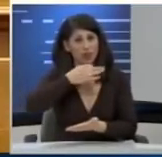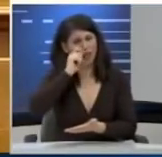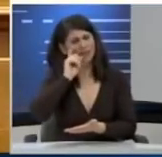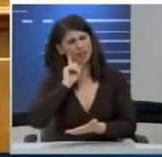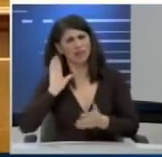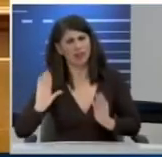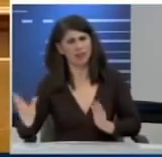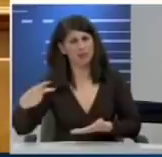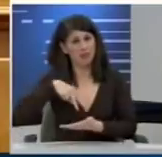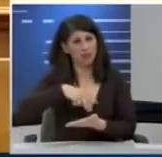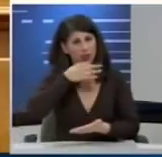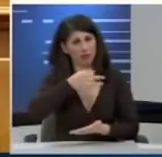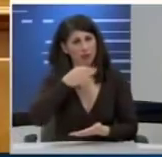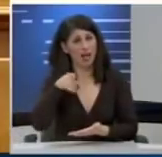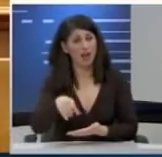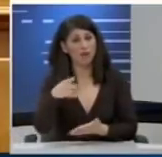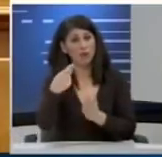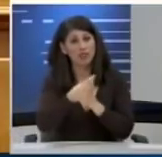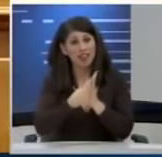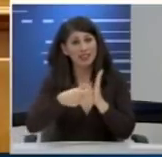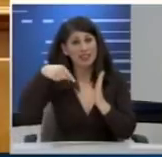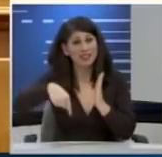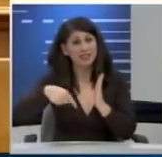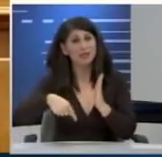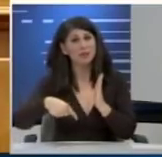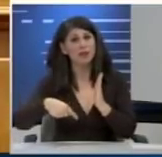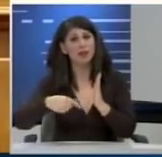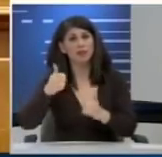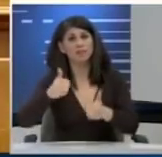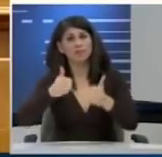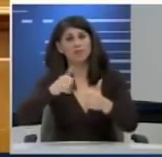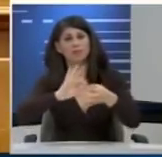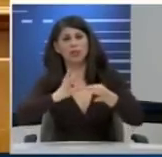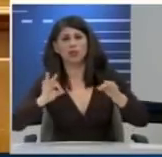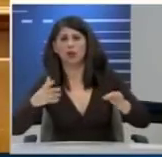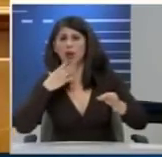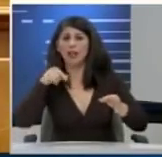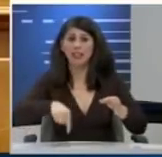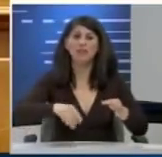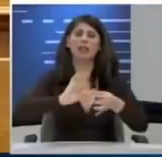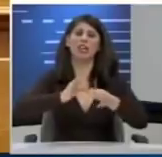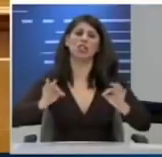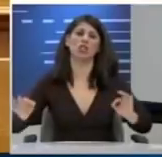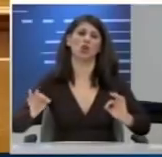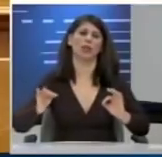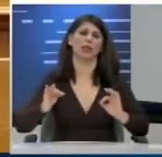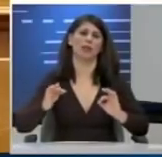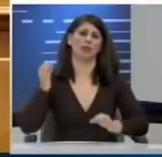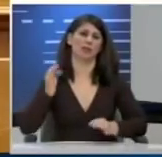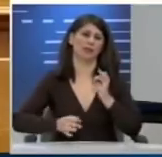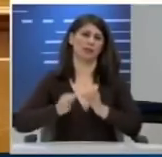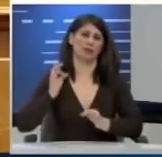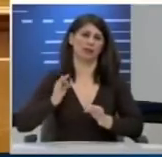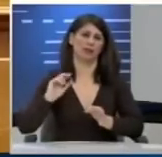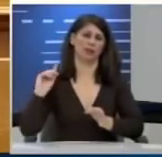όσες. Αυτό που έχει αξία σήμερα είναι να αναμετρηθούμε με την ιστορία, διότι είναι μια ιστορική συνεδρίαση. Είναι